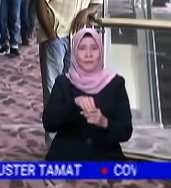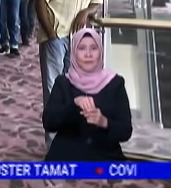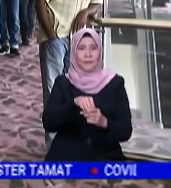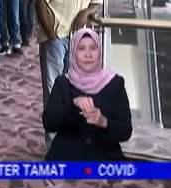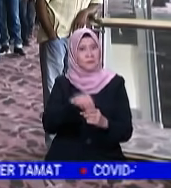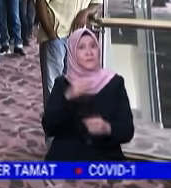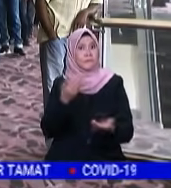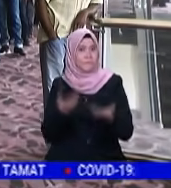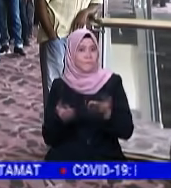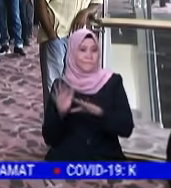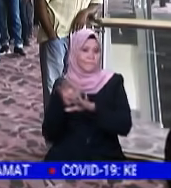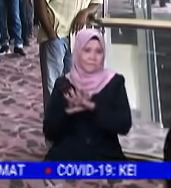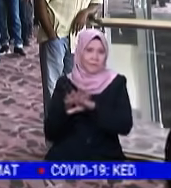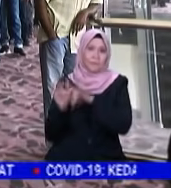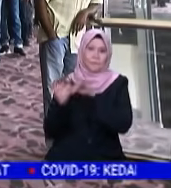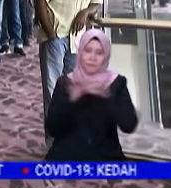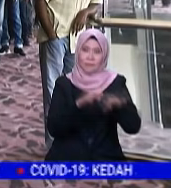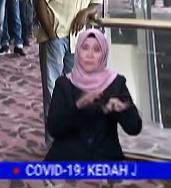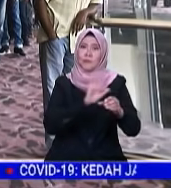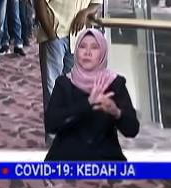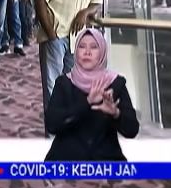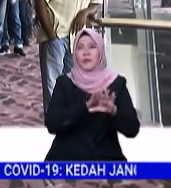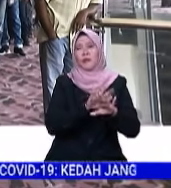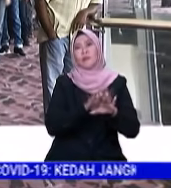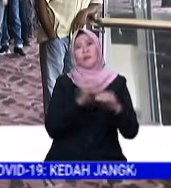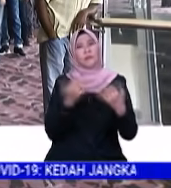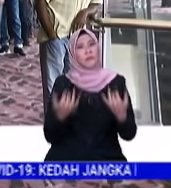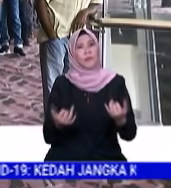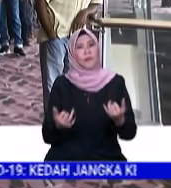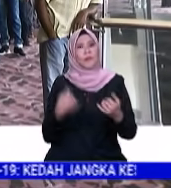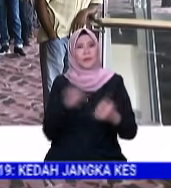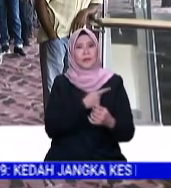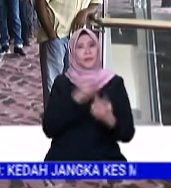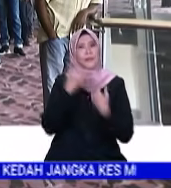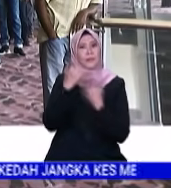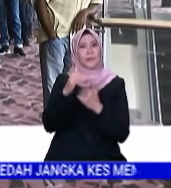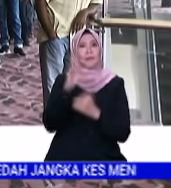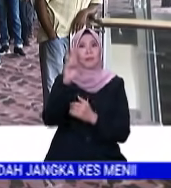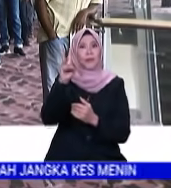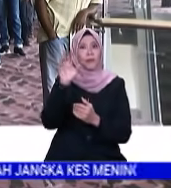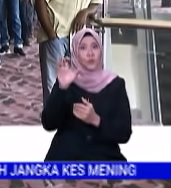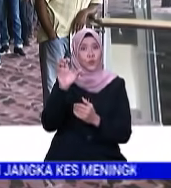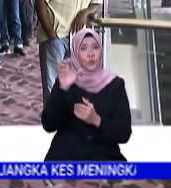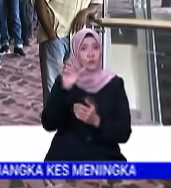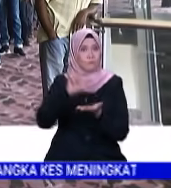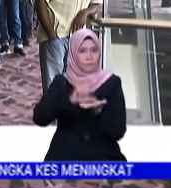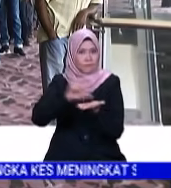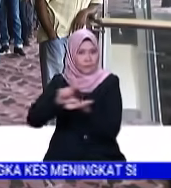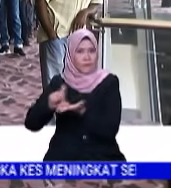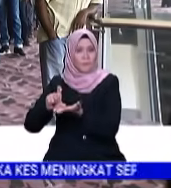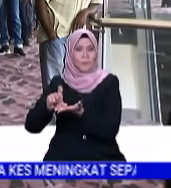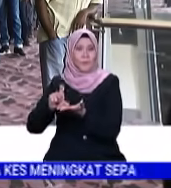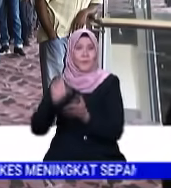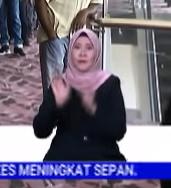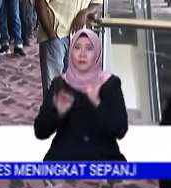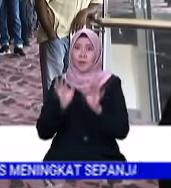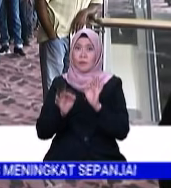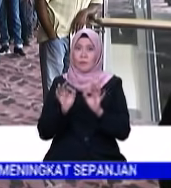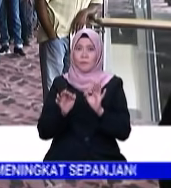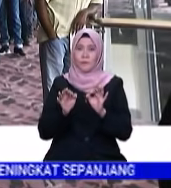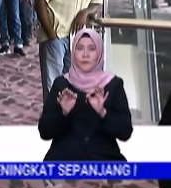possibility yang mungkin. So untuk sekarang ni memang kita allocatekan 600. Tapi if let's say memang